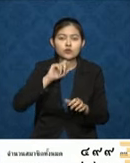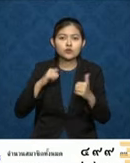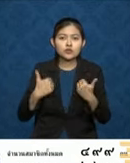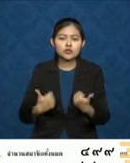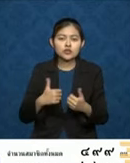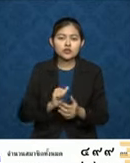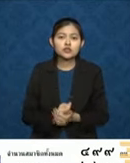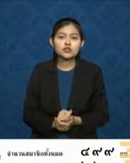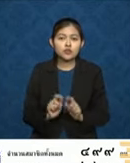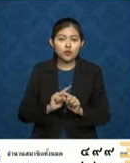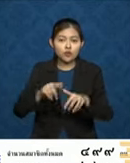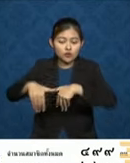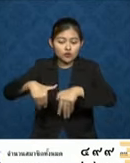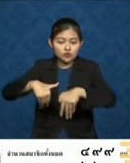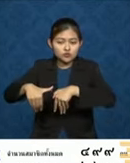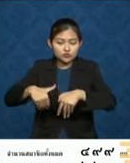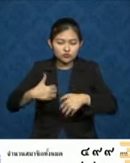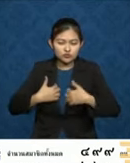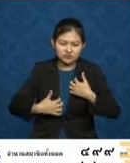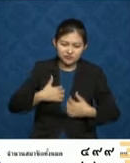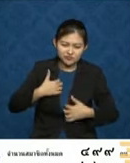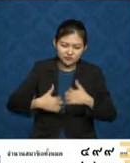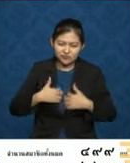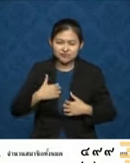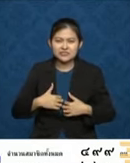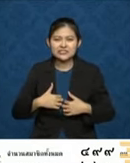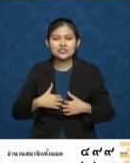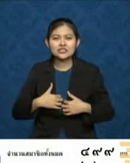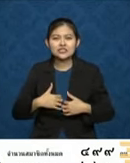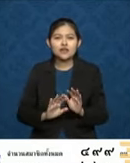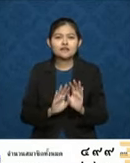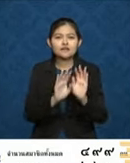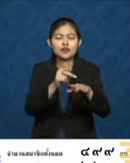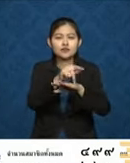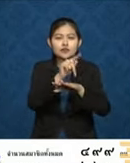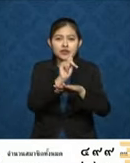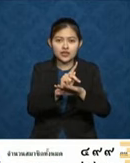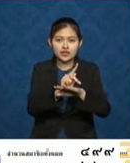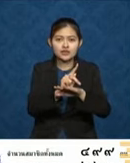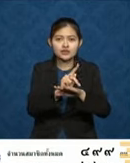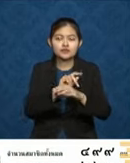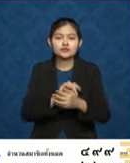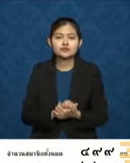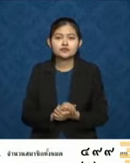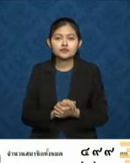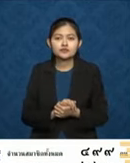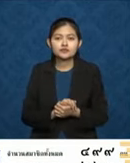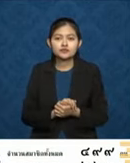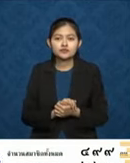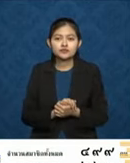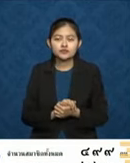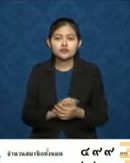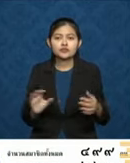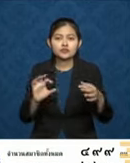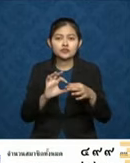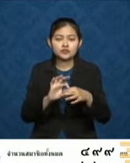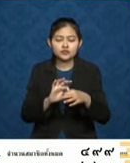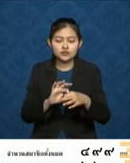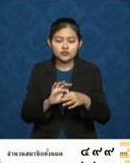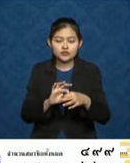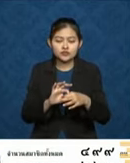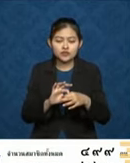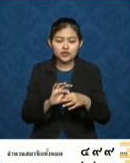เป็นอยู่ของประชาชนนะครับยากลำบากครับอยากให้เอ่อท่านประทานเอ่อประสานไปยังหน่วย